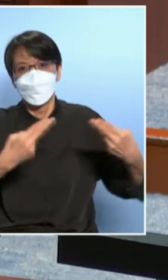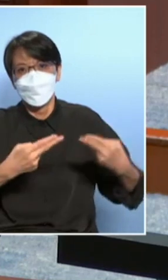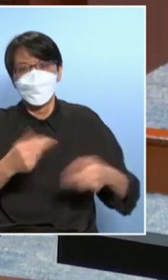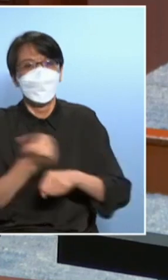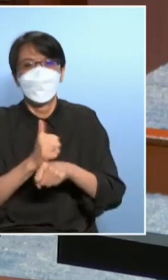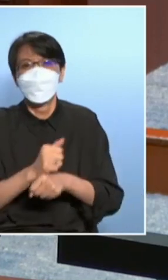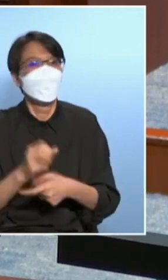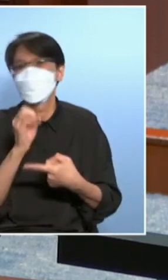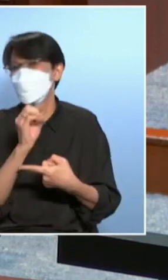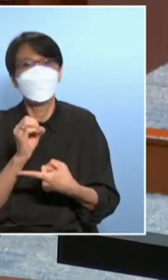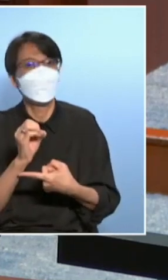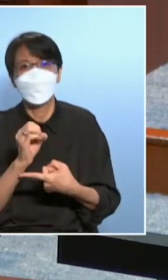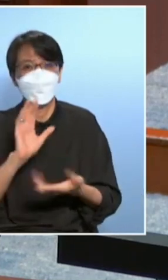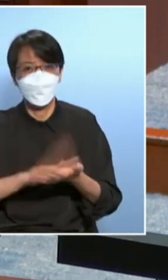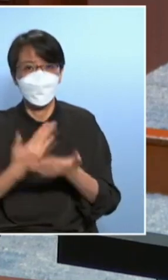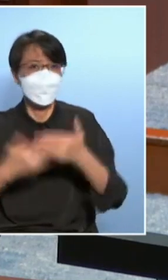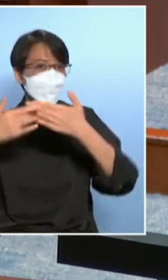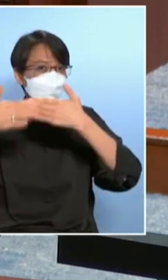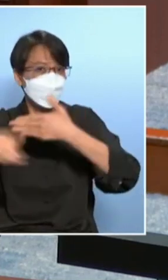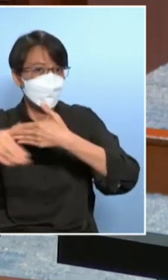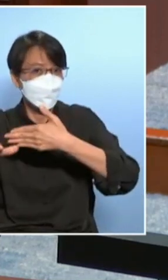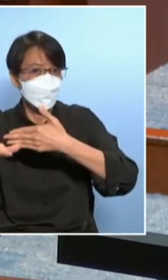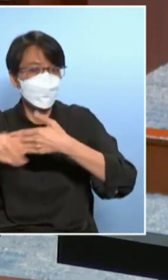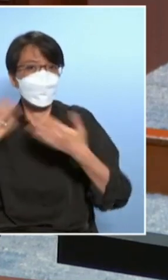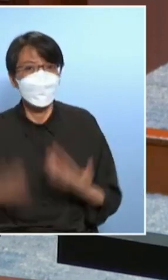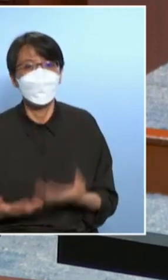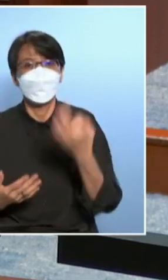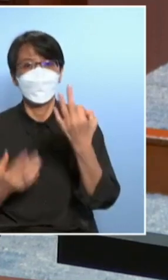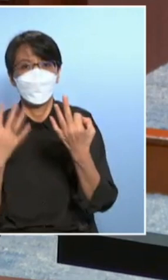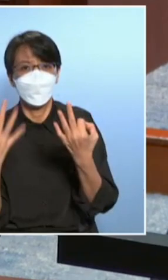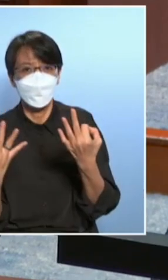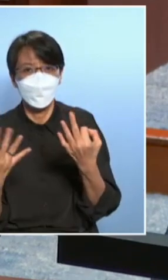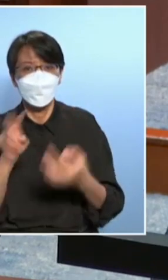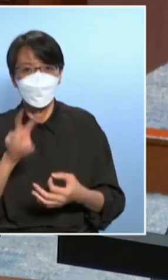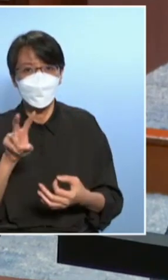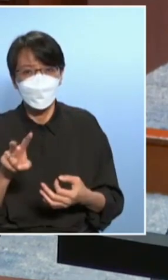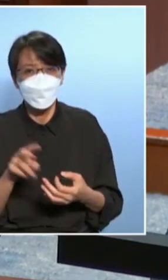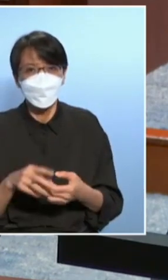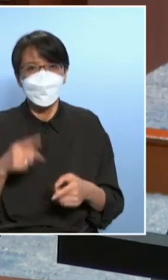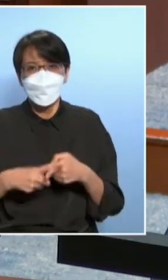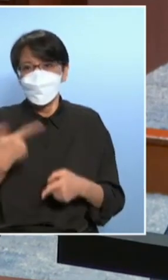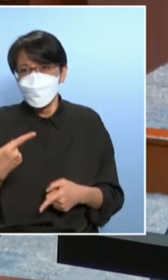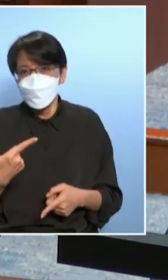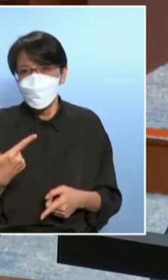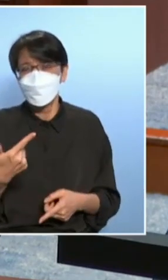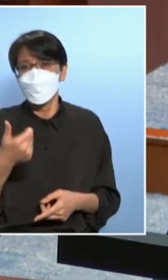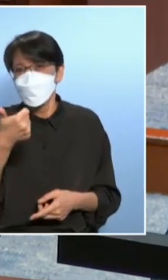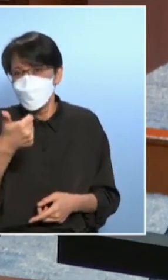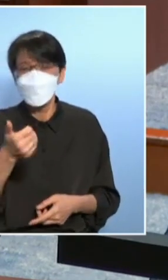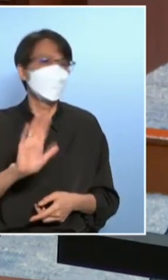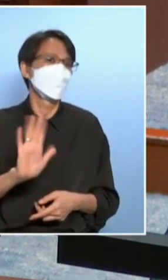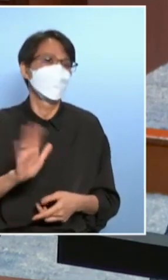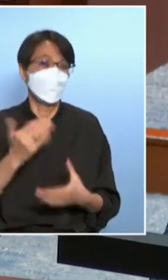茫嘅。咁但係同國外通關嘅話咧，而家3+4，我哋見到個效果其實都唔係真係咁好嘅。咁因為